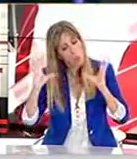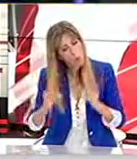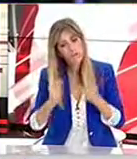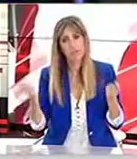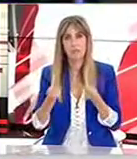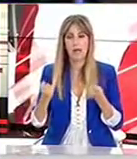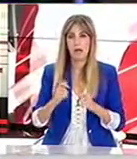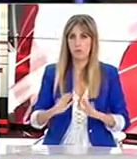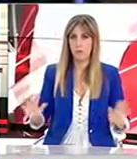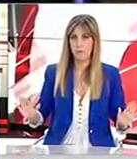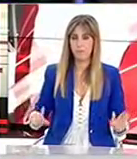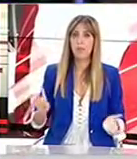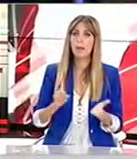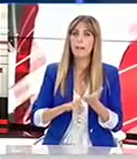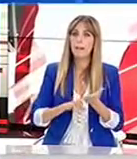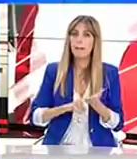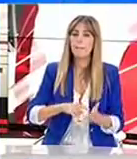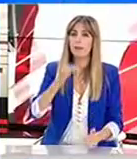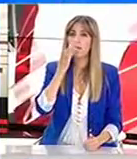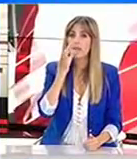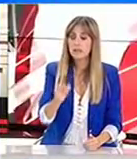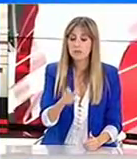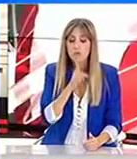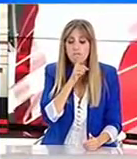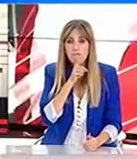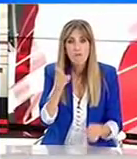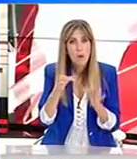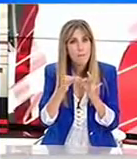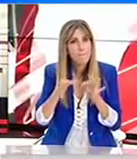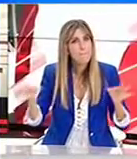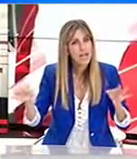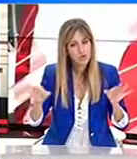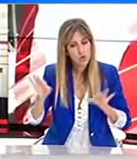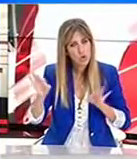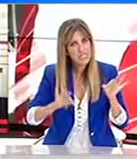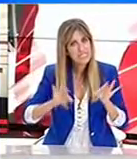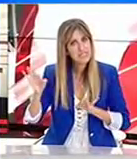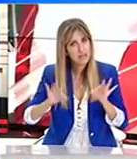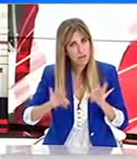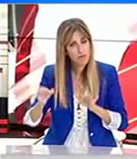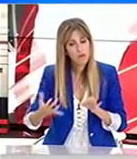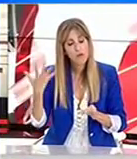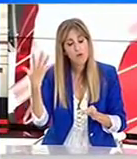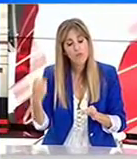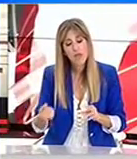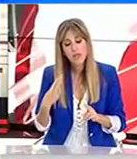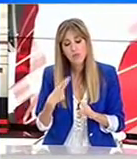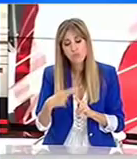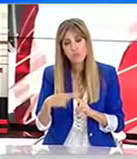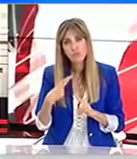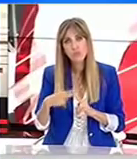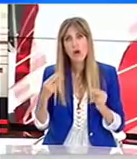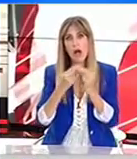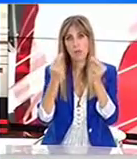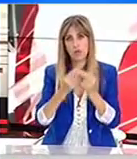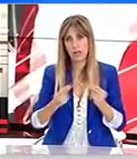ότι η εφαρμογή του μέτρου αυτού θα έχει πολύ σημαντικά και ευεργετικά αποτελέσματα,